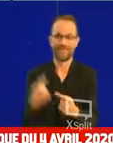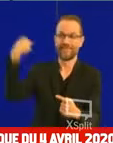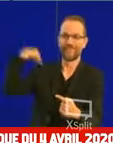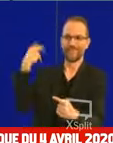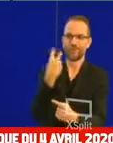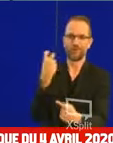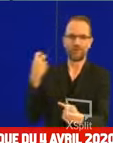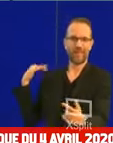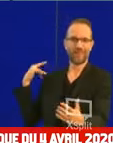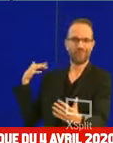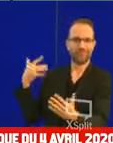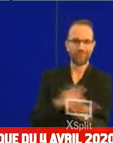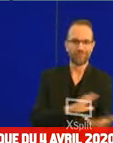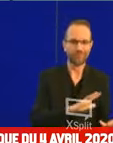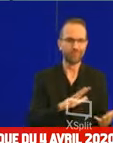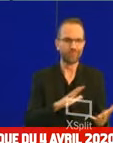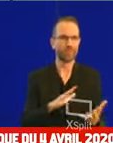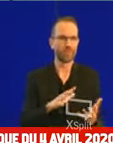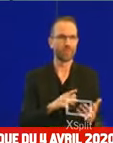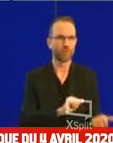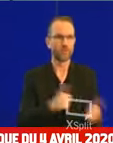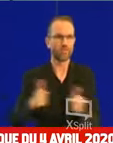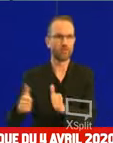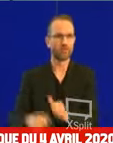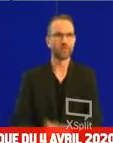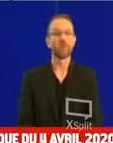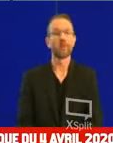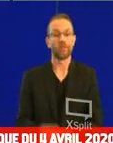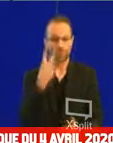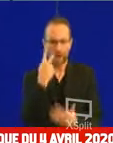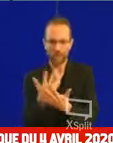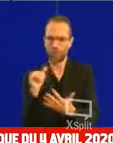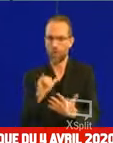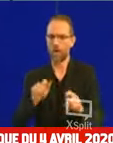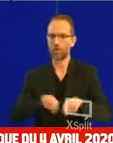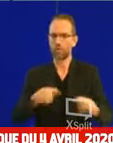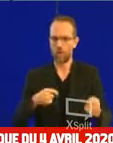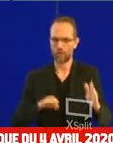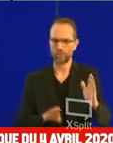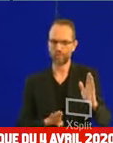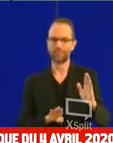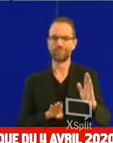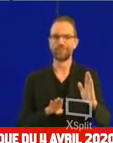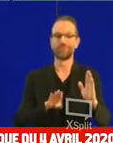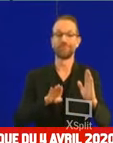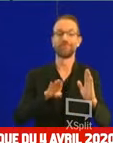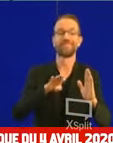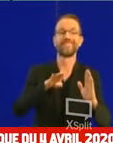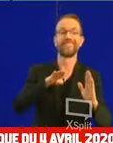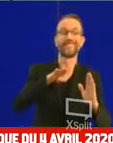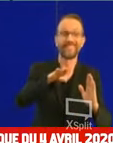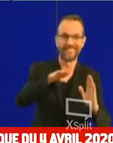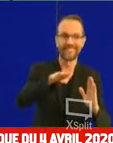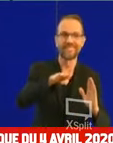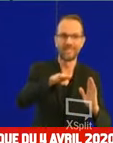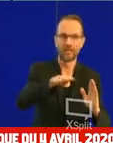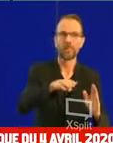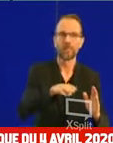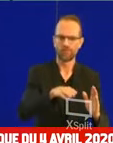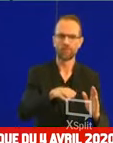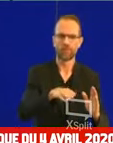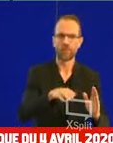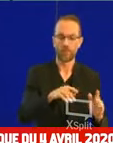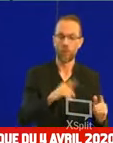même si les chiffres le nombre de personnes qui sont toujours admise à l'hôpital reste élevé ce nombre n'augmente plus de façon très importante